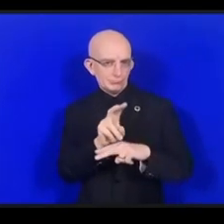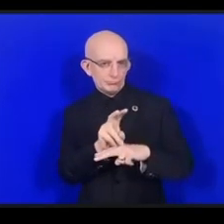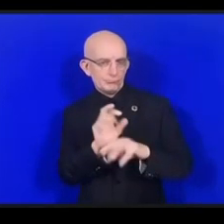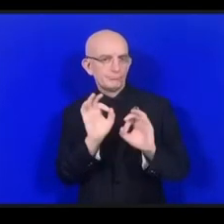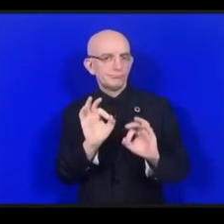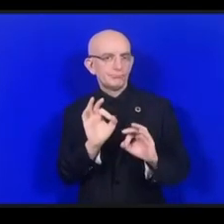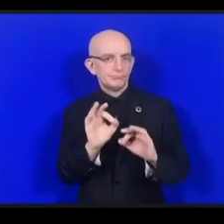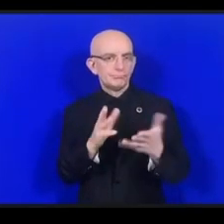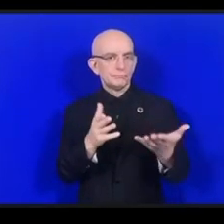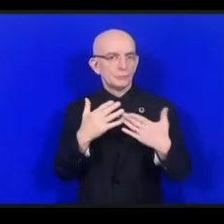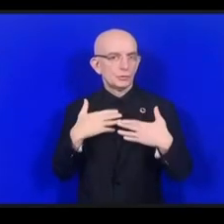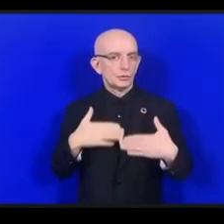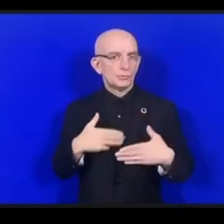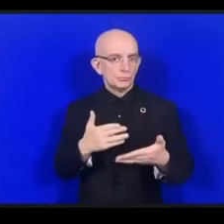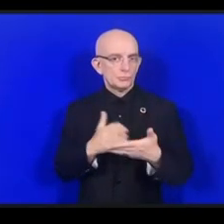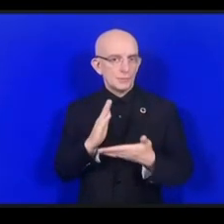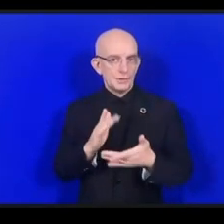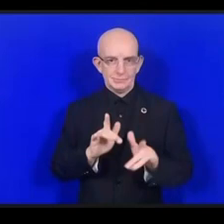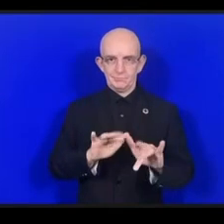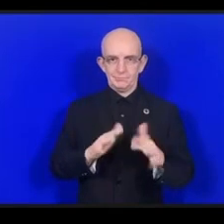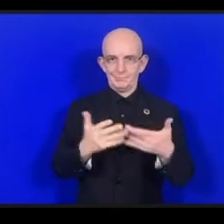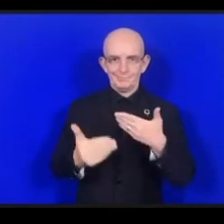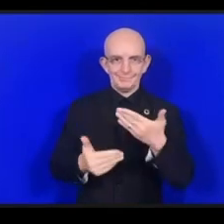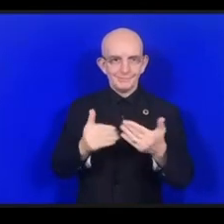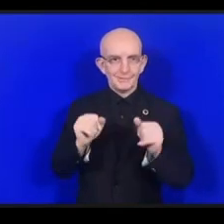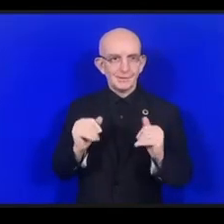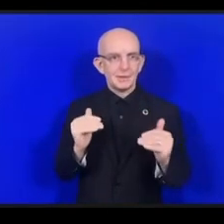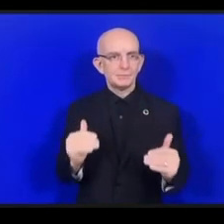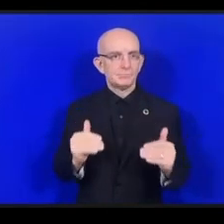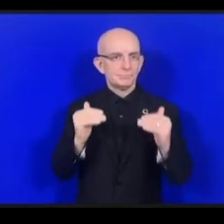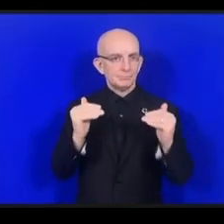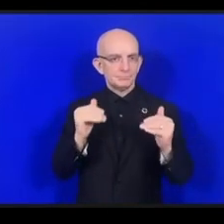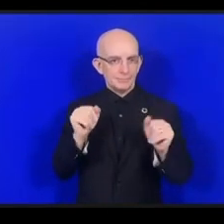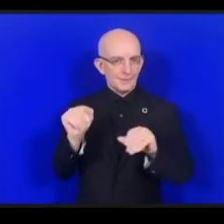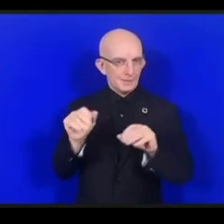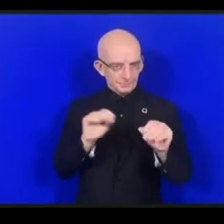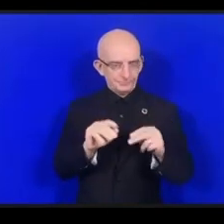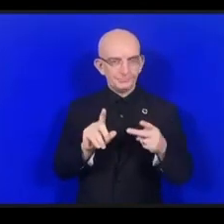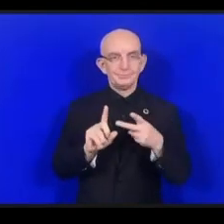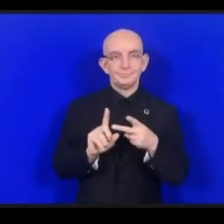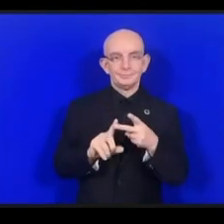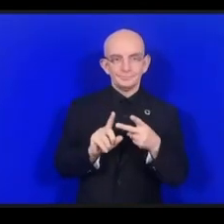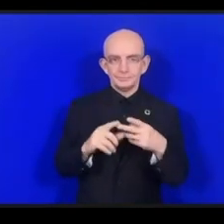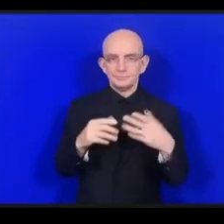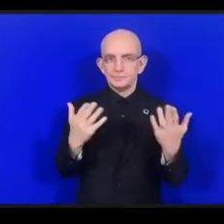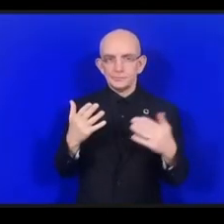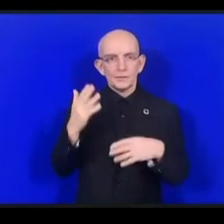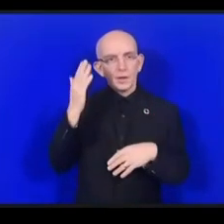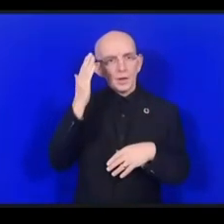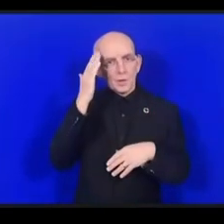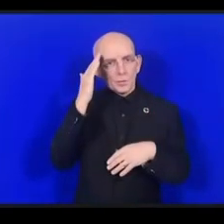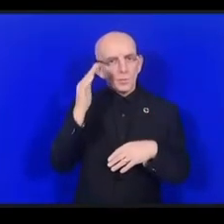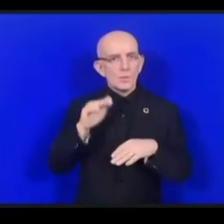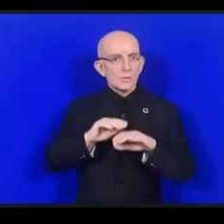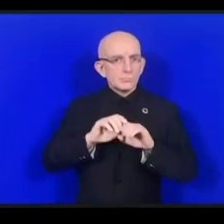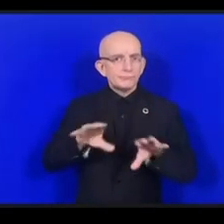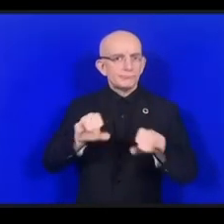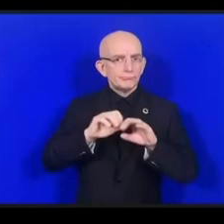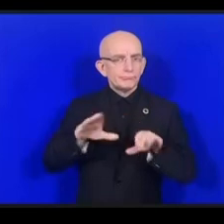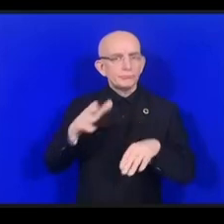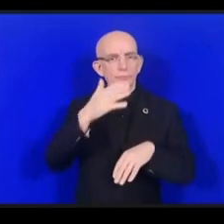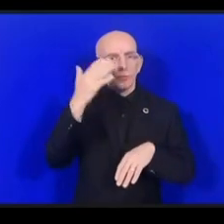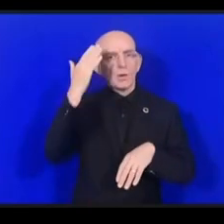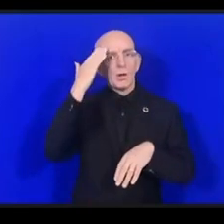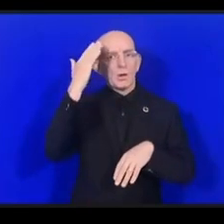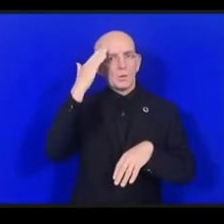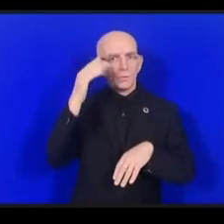们是不是需要 OER 来开发啊，